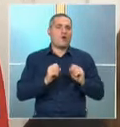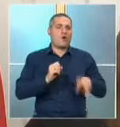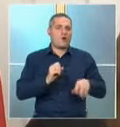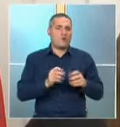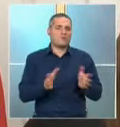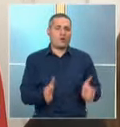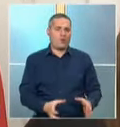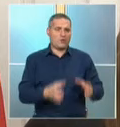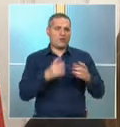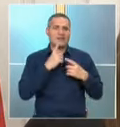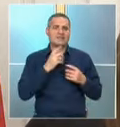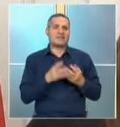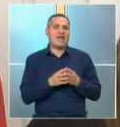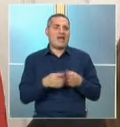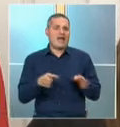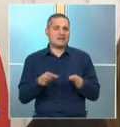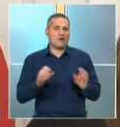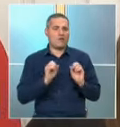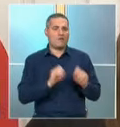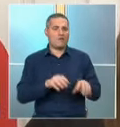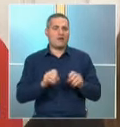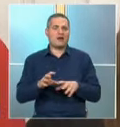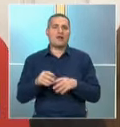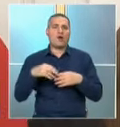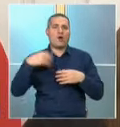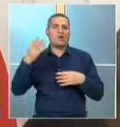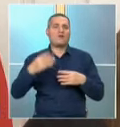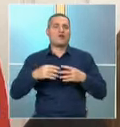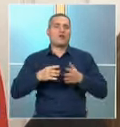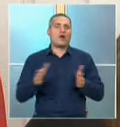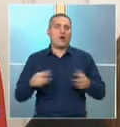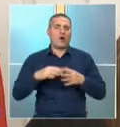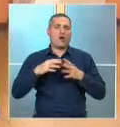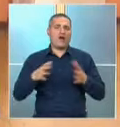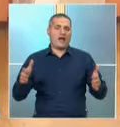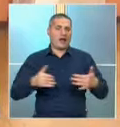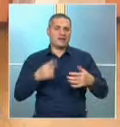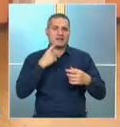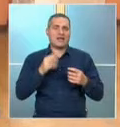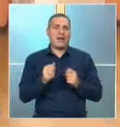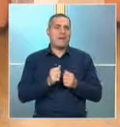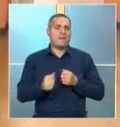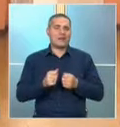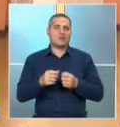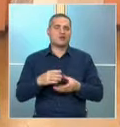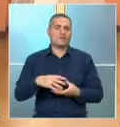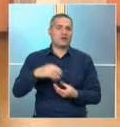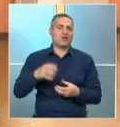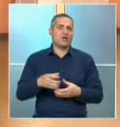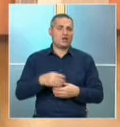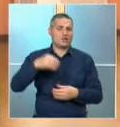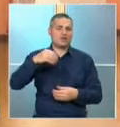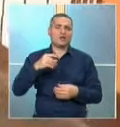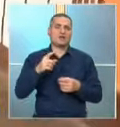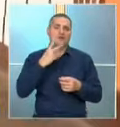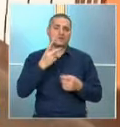за разделно хвърляне отвън на голямата клетка за пластмасови шишета. И аз виждам една положителна тенденция. Случват